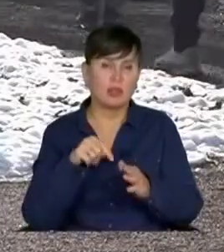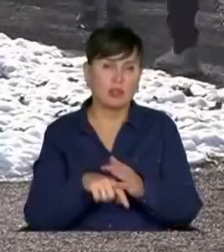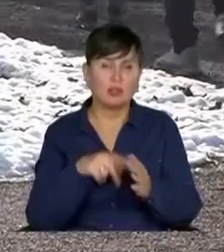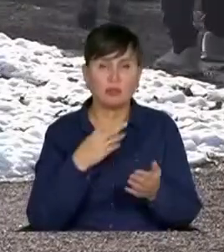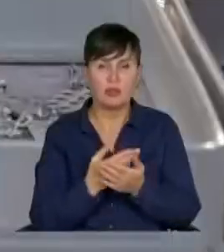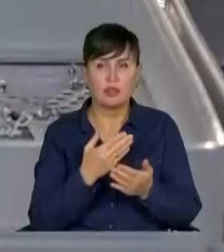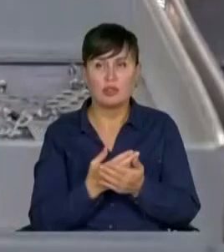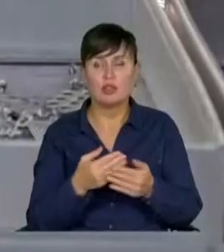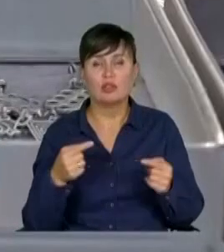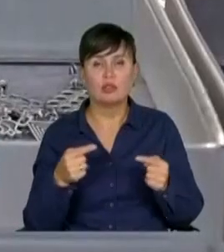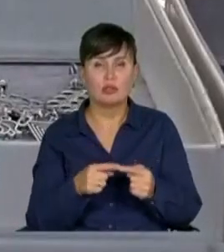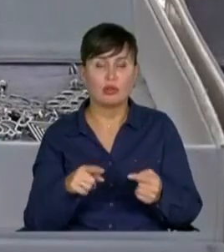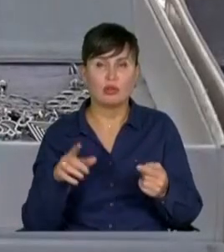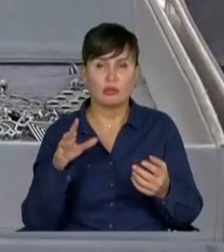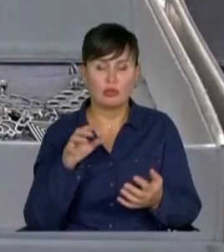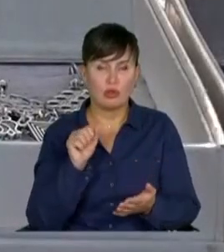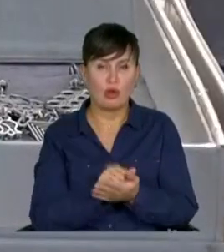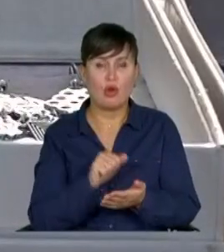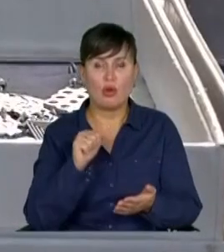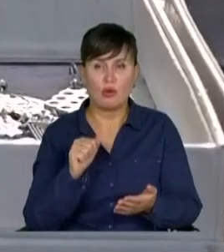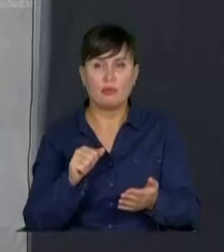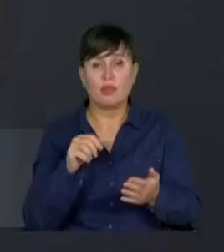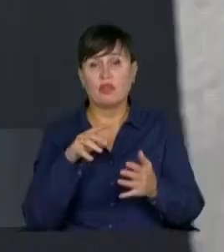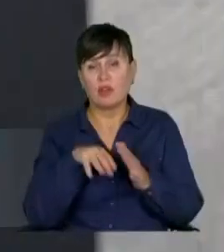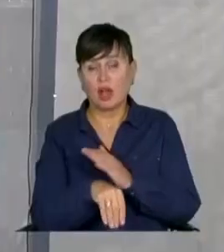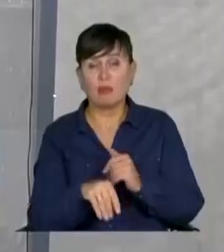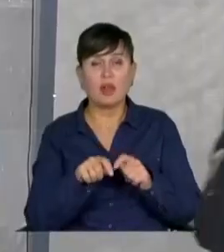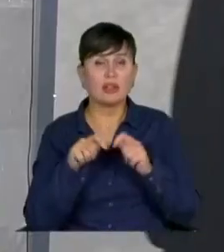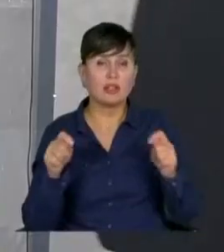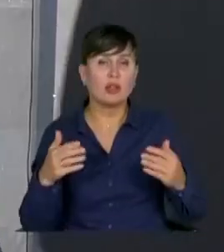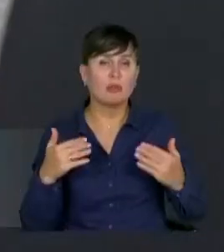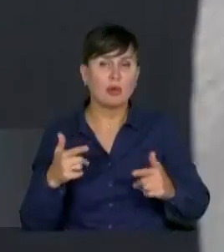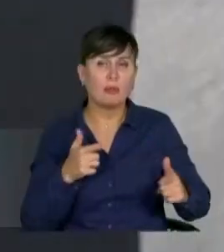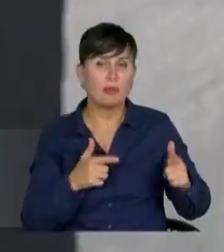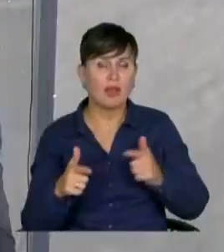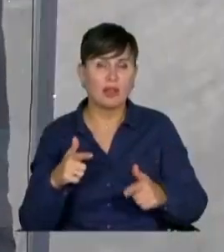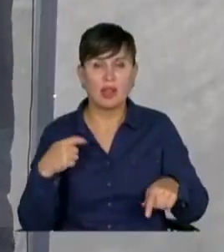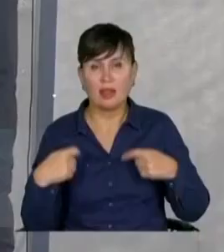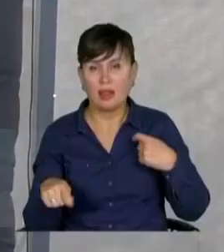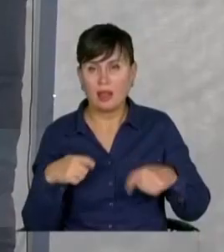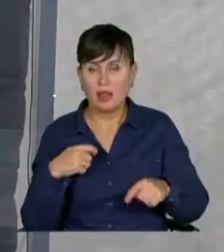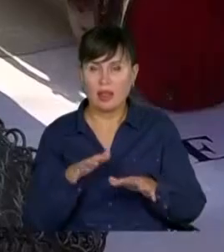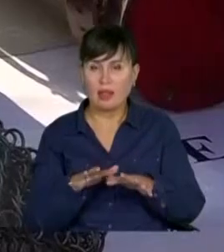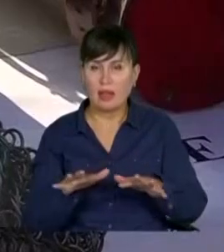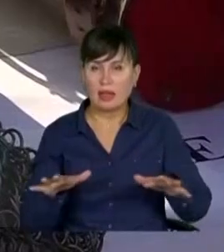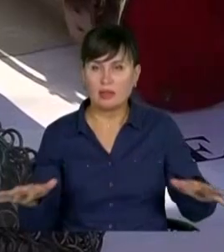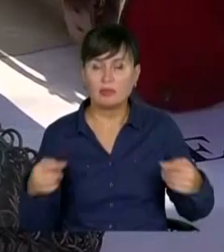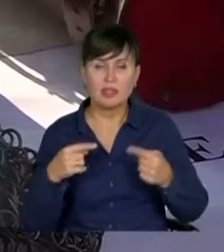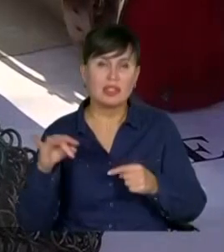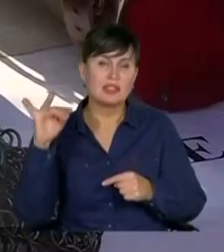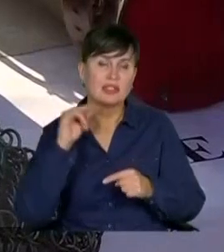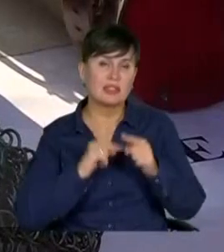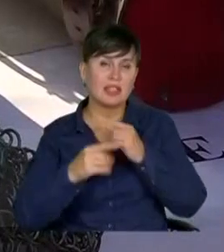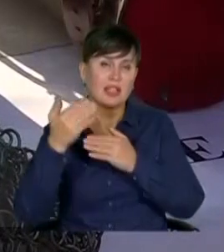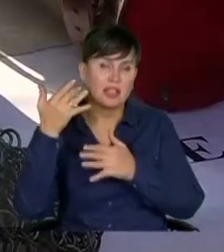представлены точные копии исторических памятников. В рамках открытия парка также подготовлены ярмарка ремесленников, реконструкция исторических сражений